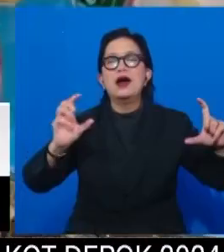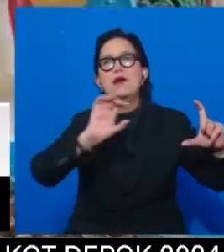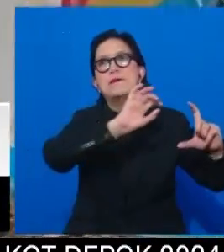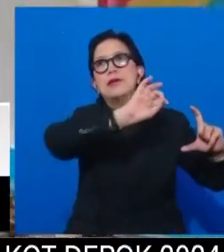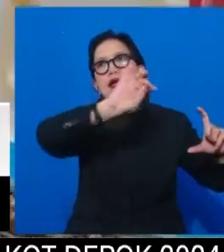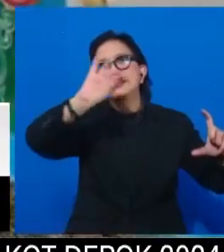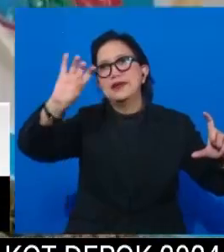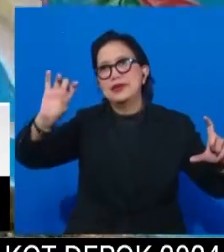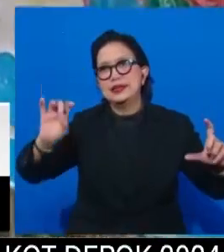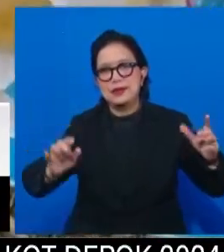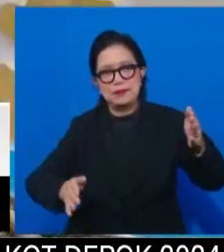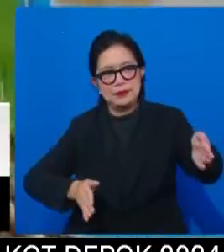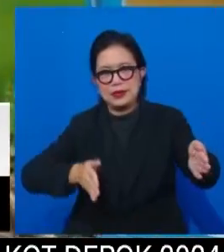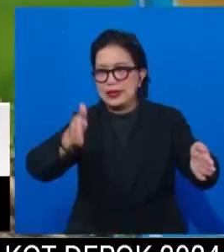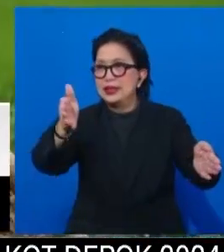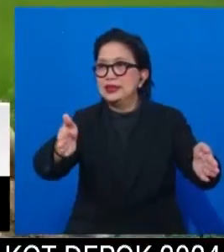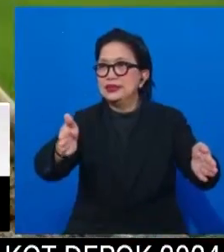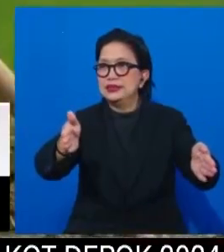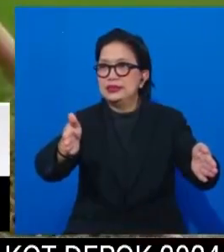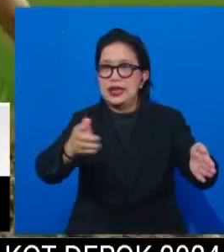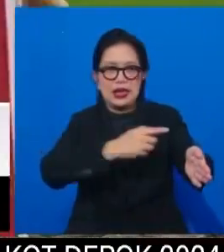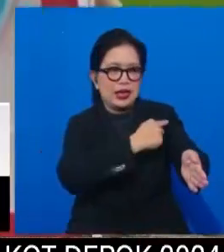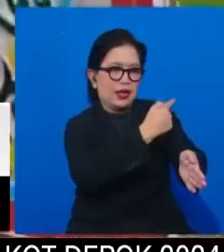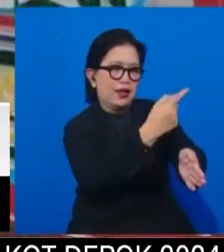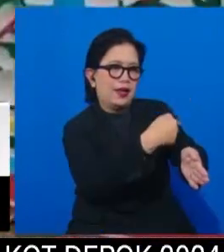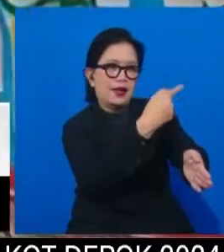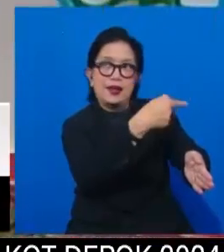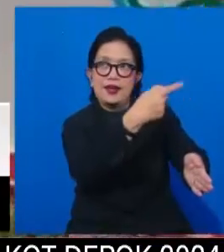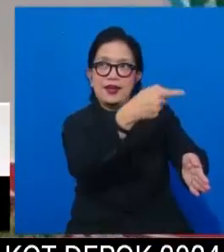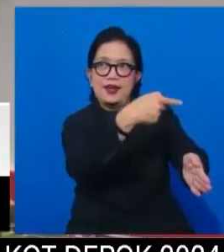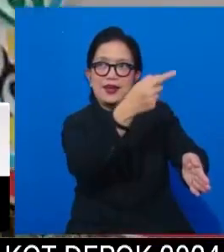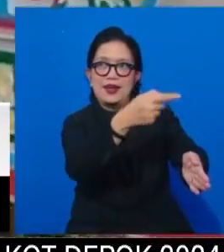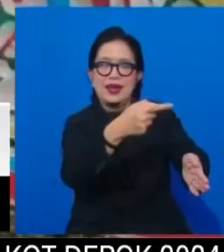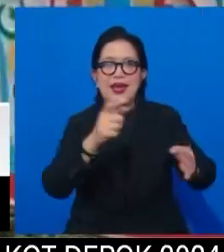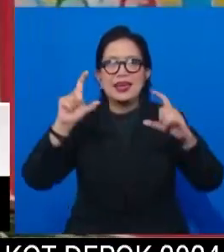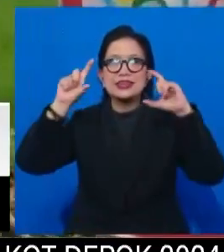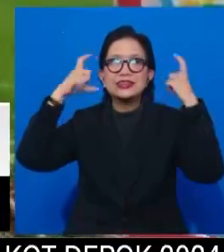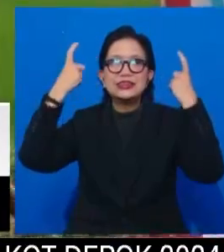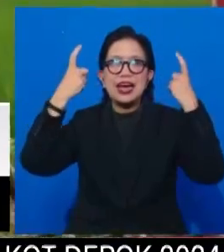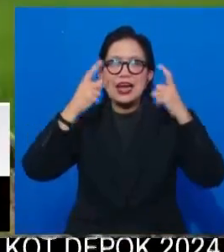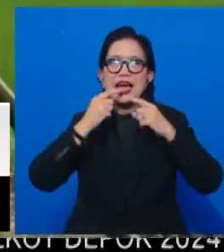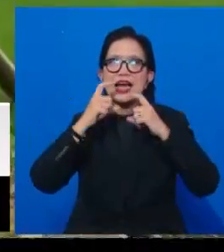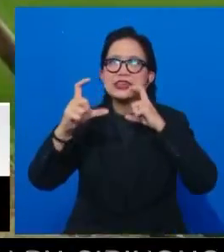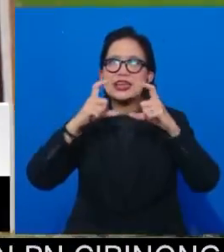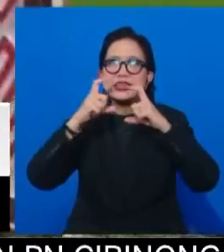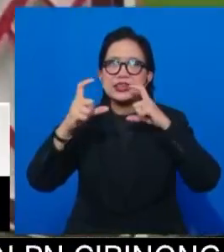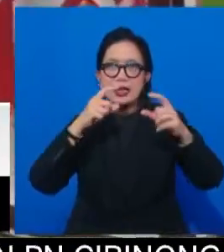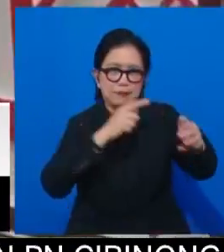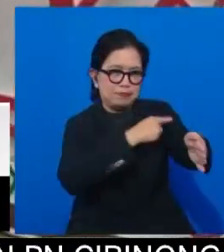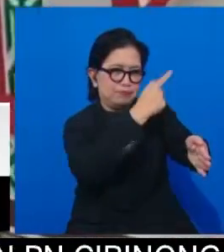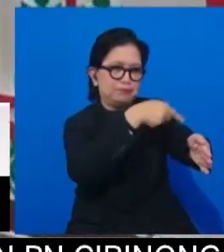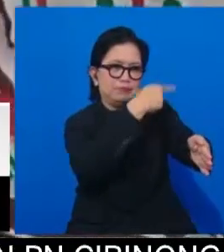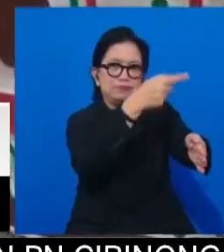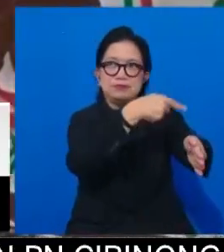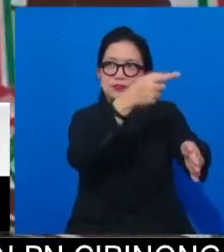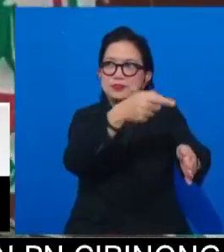salah satu sisi jalan berderet ukiran bertema budaya dan sejarah yang terbuat dari styrofoam. Semua ini dibuat